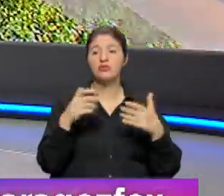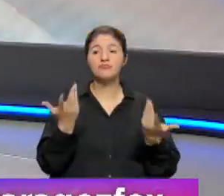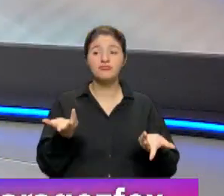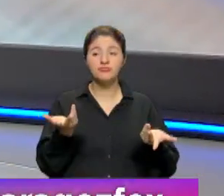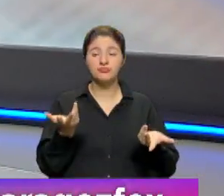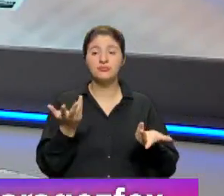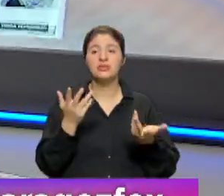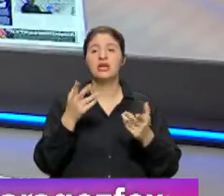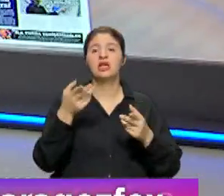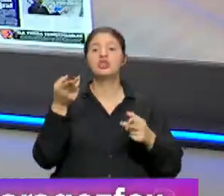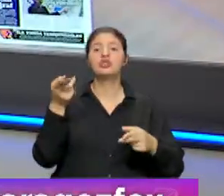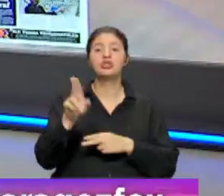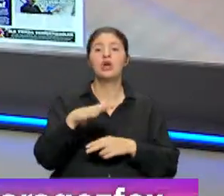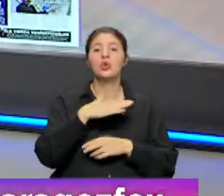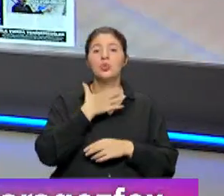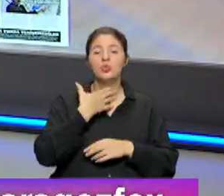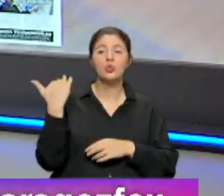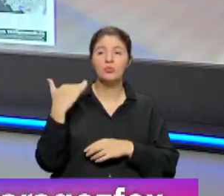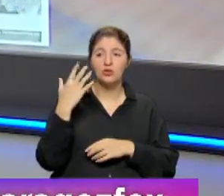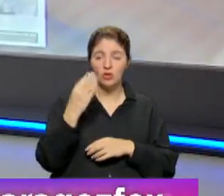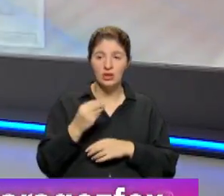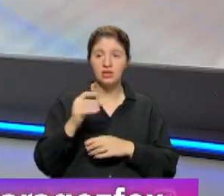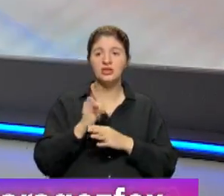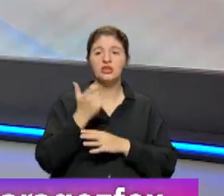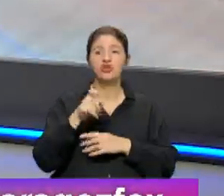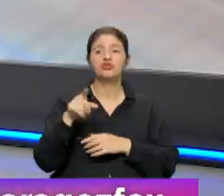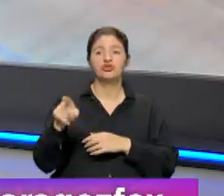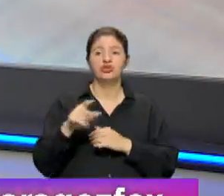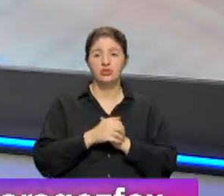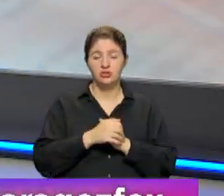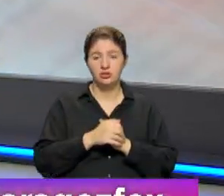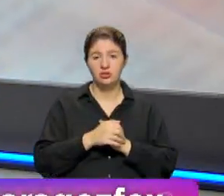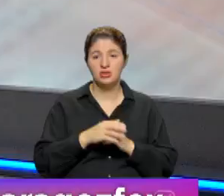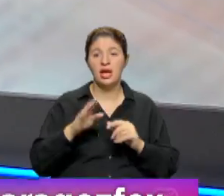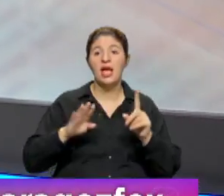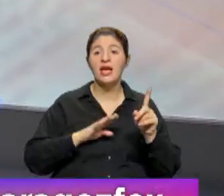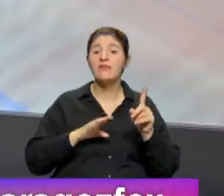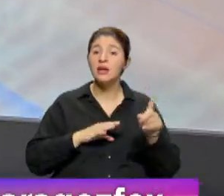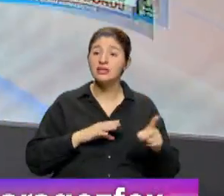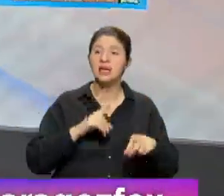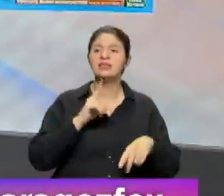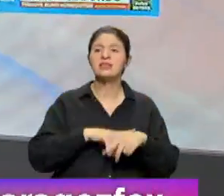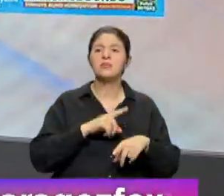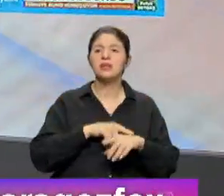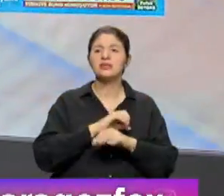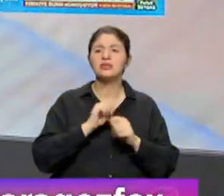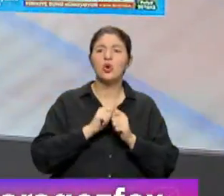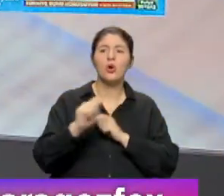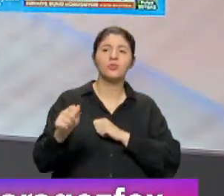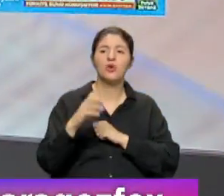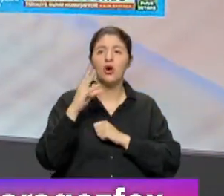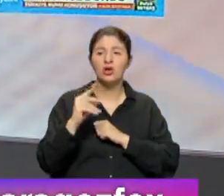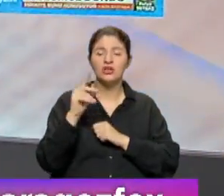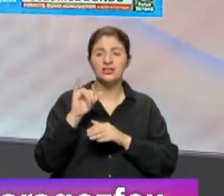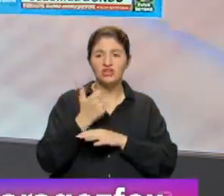manşetinde cinayete kurban giden sanatçı evladıyla Zamansız kopan o